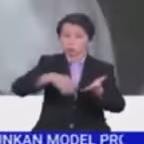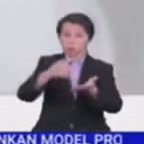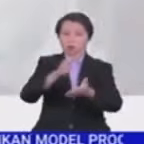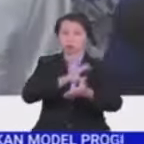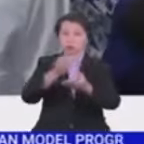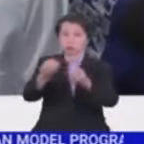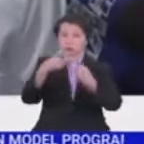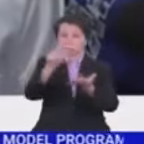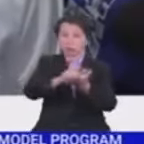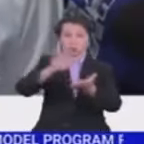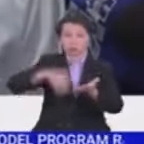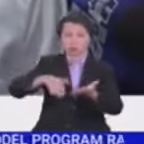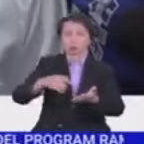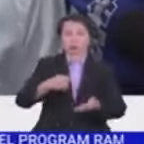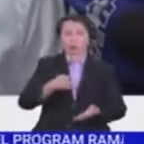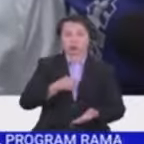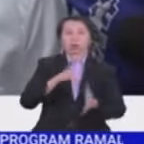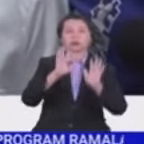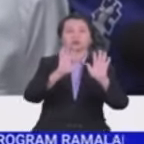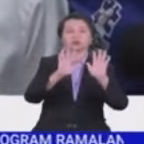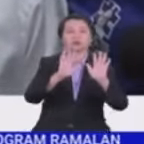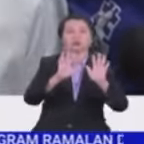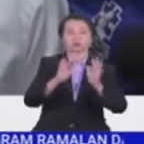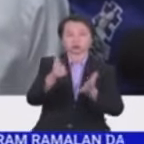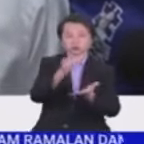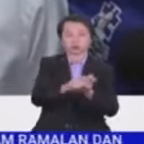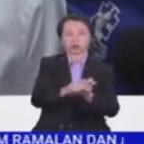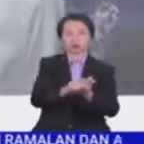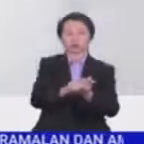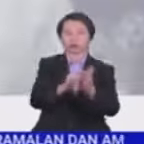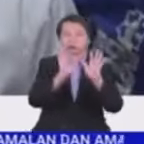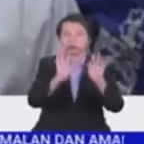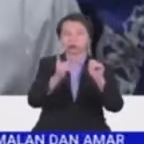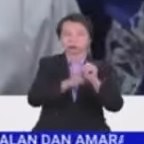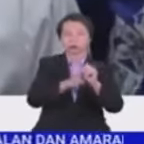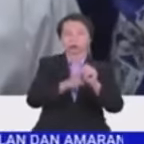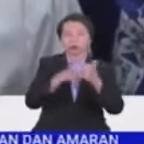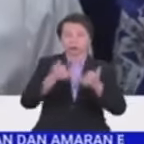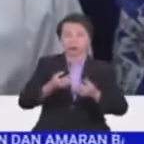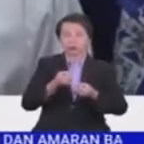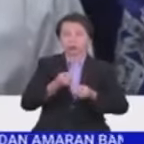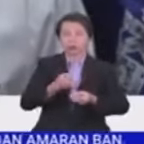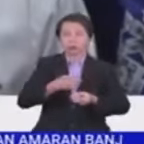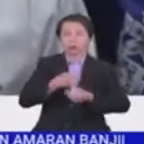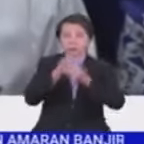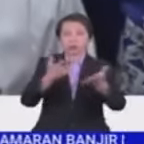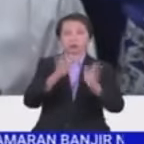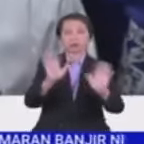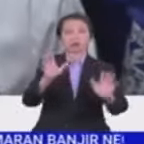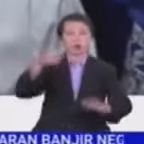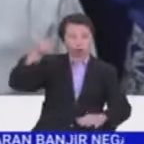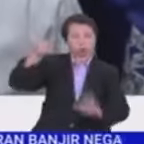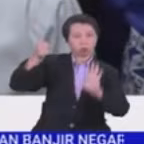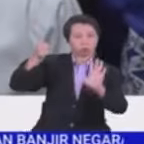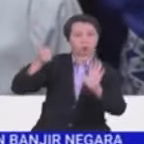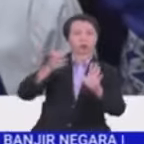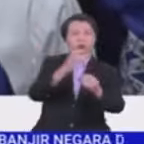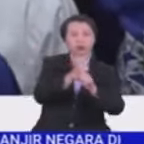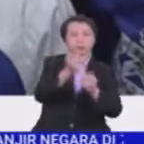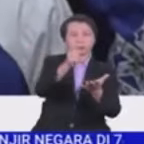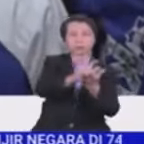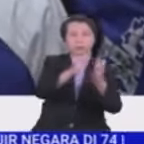ya. Saya tunggu dapat laporan dululah. Saya nak komen sebelum saya dapat laporan. Saya rasa IGP dah buat statement ya. IGP dah buat statement